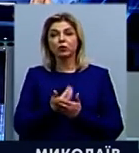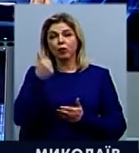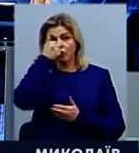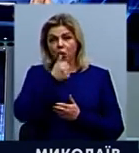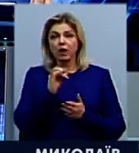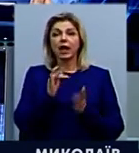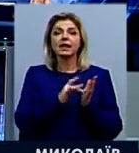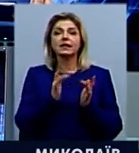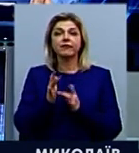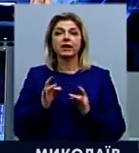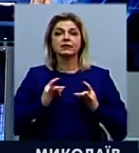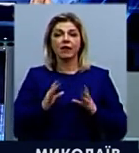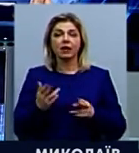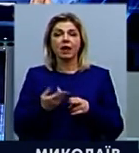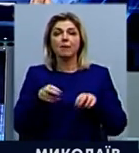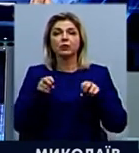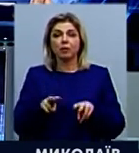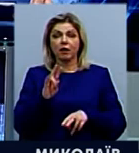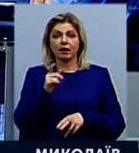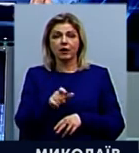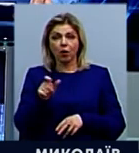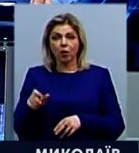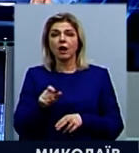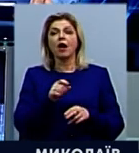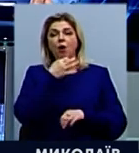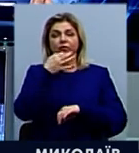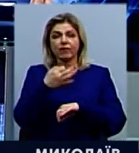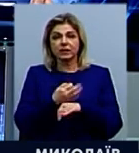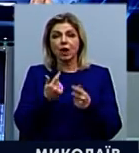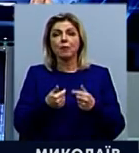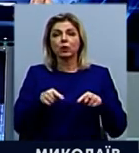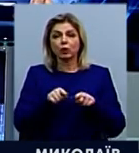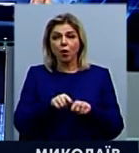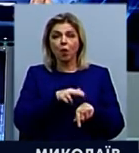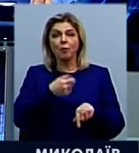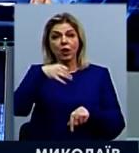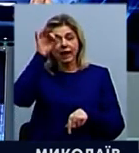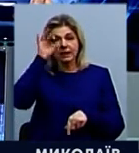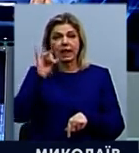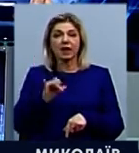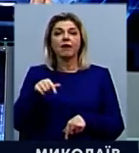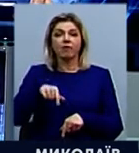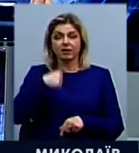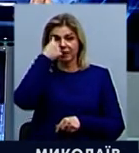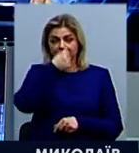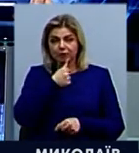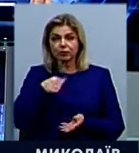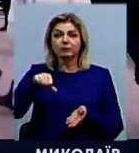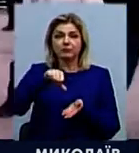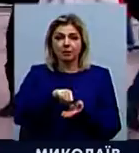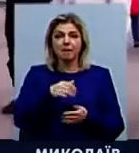різдвяних свят за безпеку миколаївців відповідають підрозділи поліції. Цьогоріч до патрулювання долучилися представники громадських